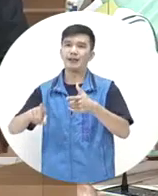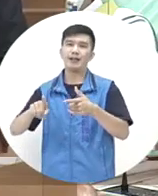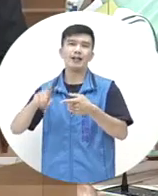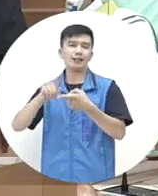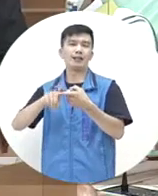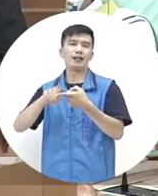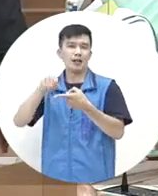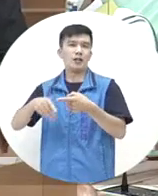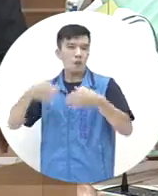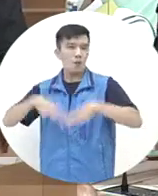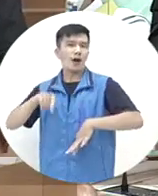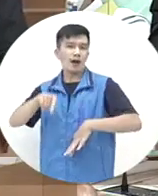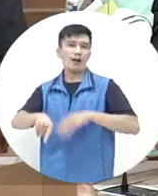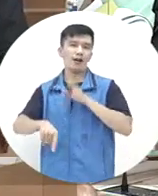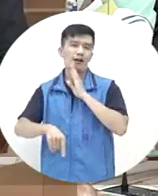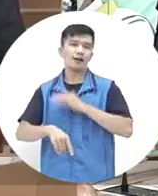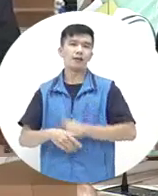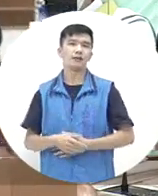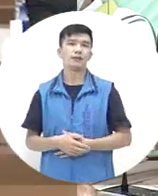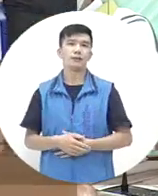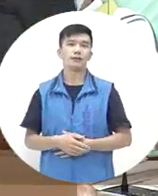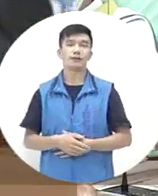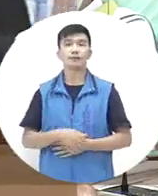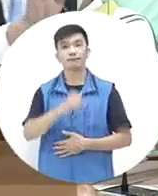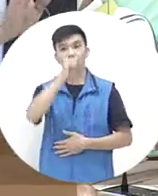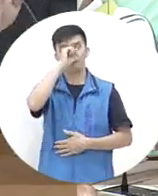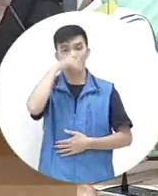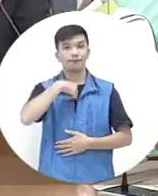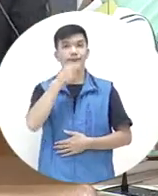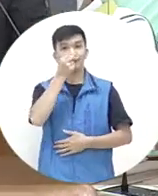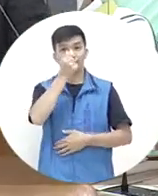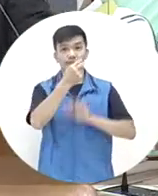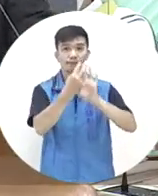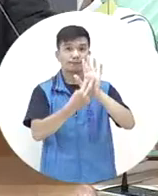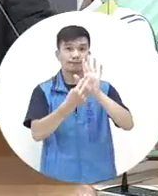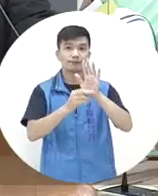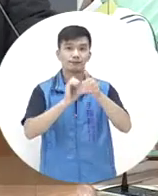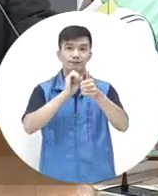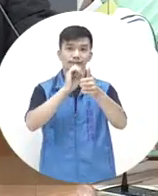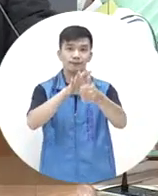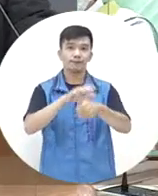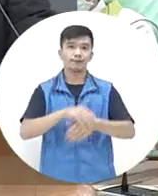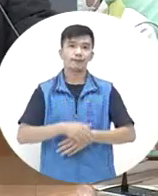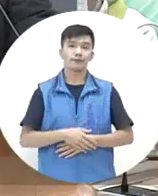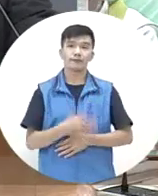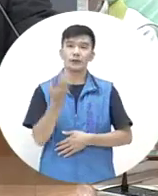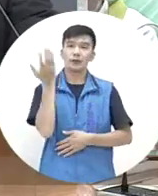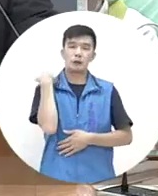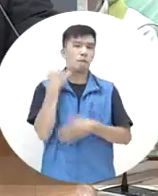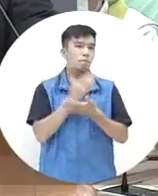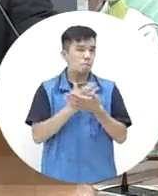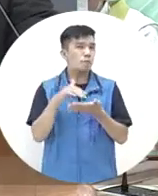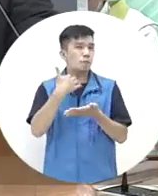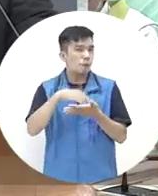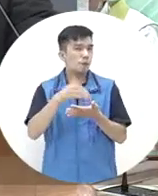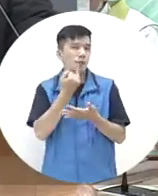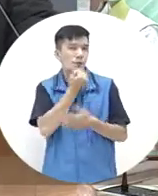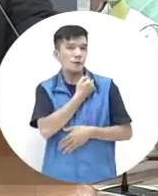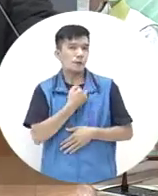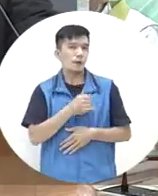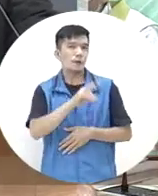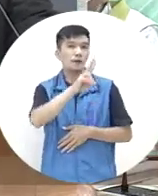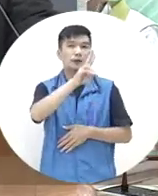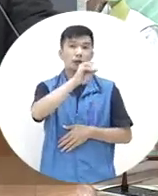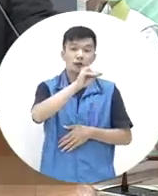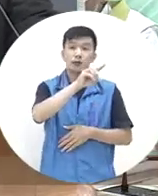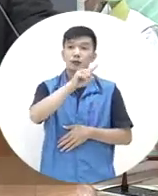道理嘛。 这样子哈，我特别跟议员做一个说明报告，因为那时候评估两万到四万是淡海新市镇整个发